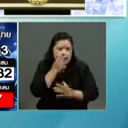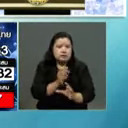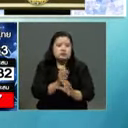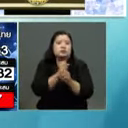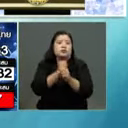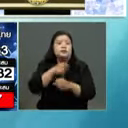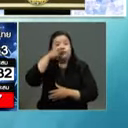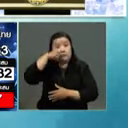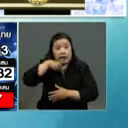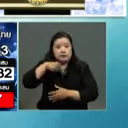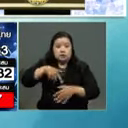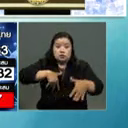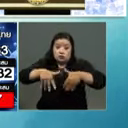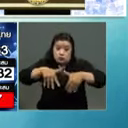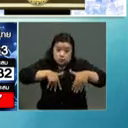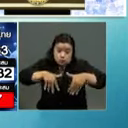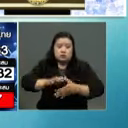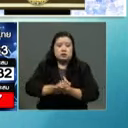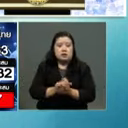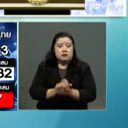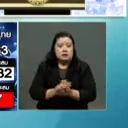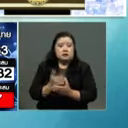กว่านะครับในตัวประเมินนี่นะครับก็บ่งบอกว่าประชาชนชาวไทยนะครับที่ใช้platform